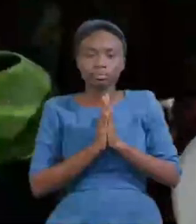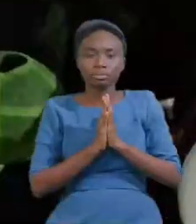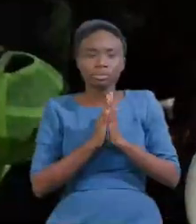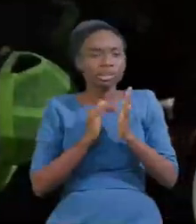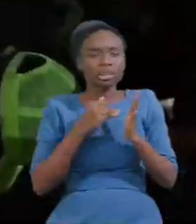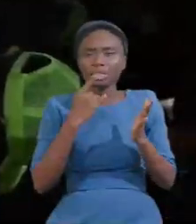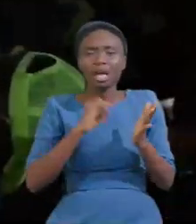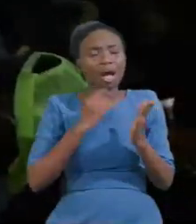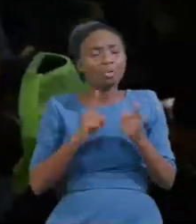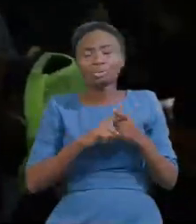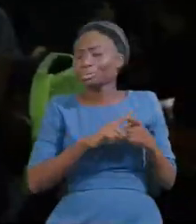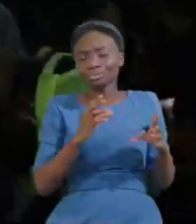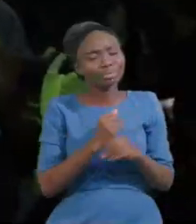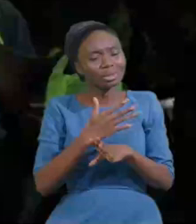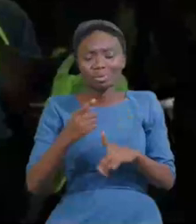fermés.